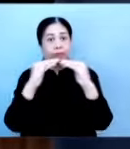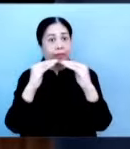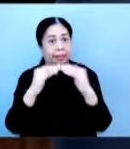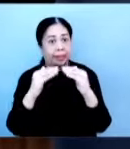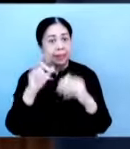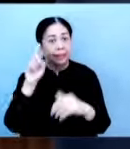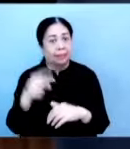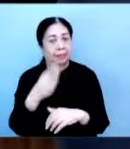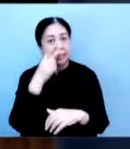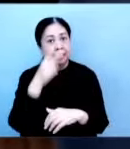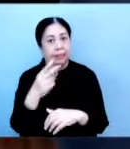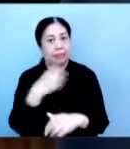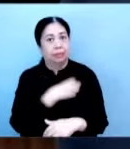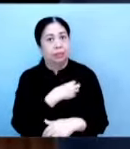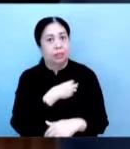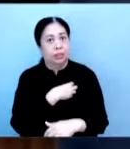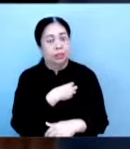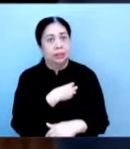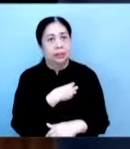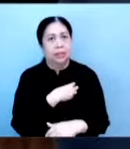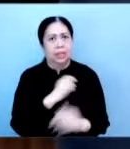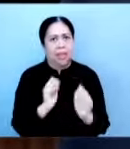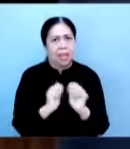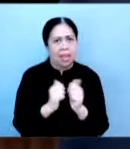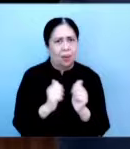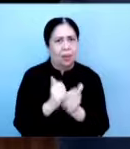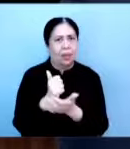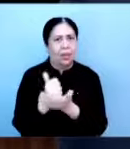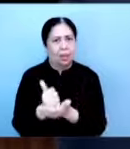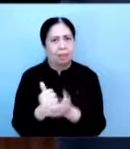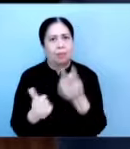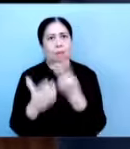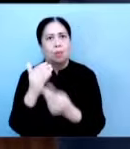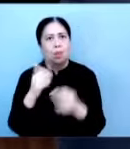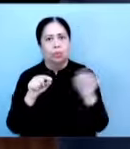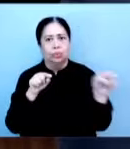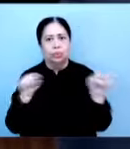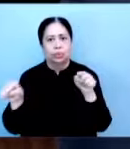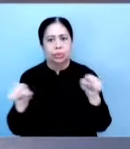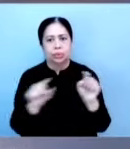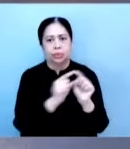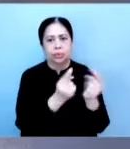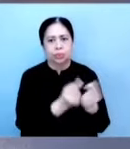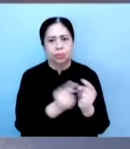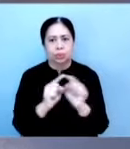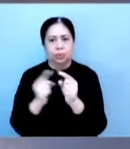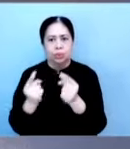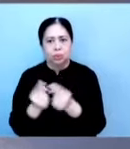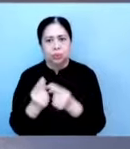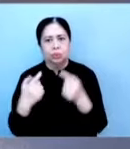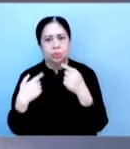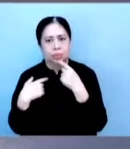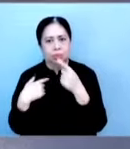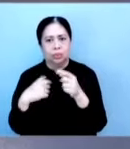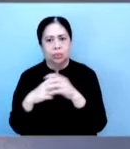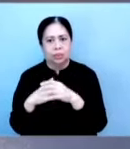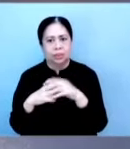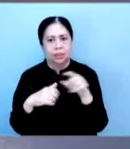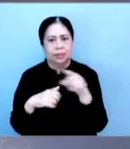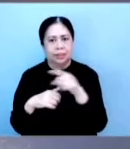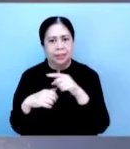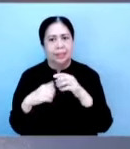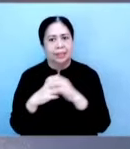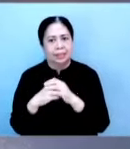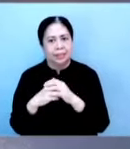tingnan ng pulis kung paano matutulungan yung Magkabilang panig kasi may mga tanggapan naman ng pamahalaan na magbibigay ng tulong sa mga